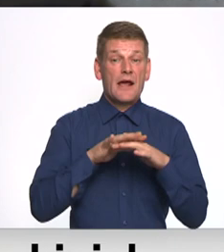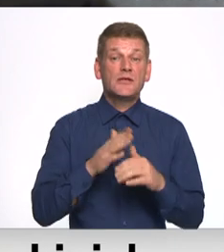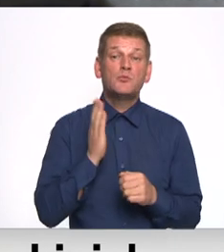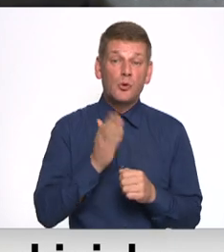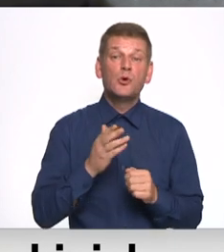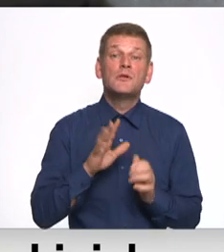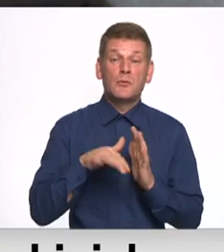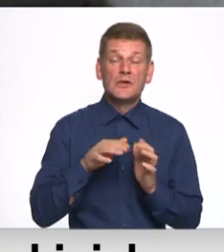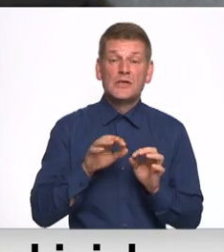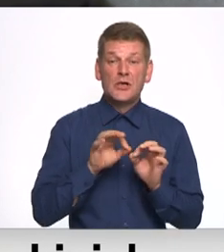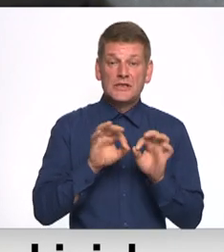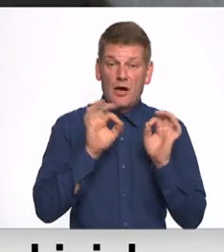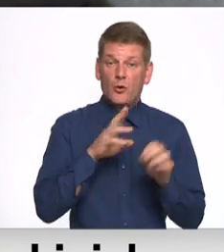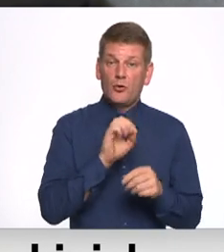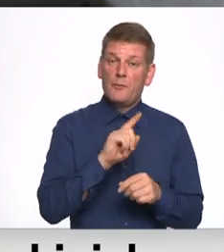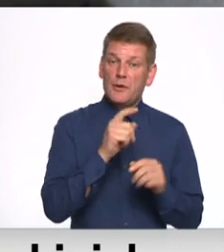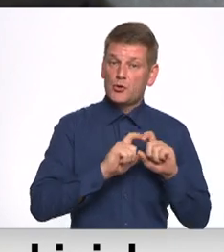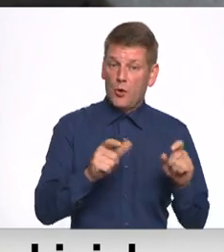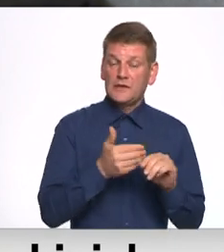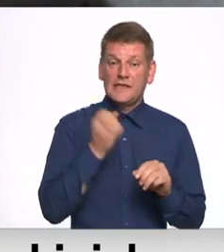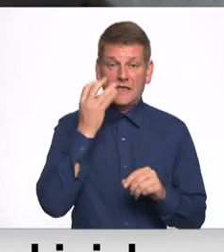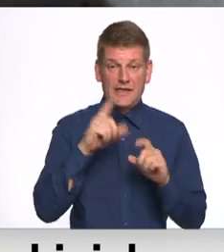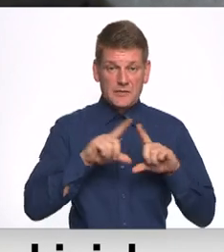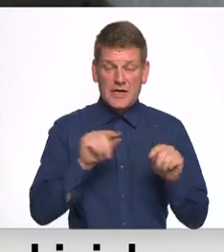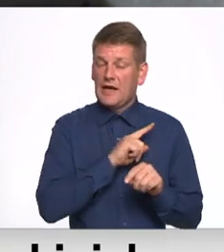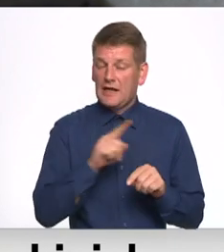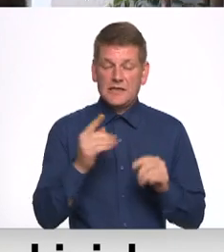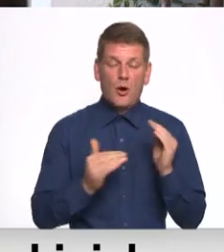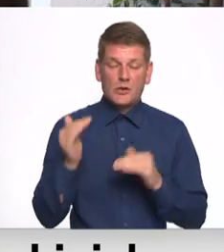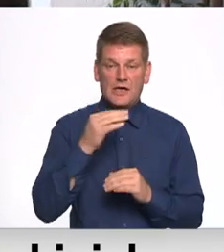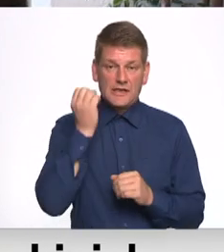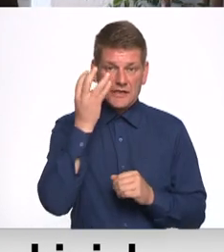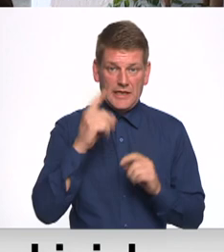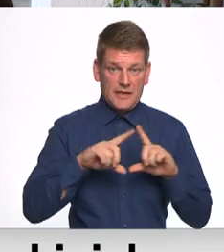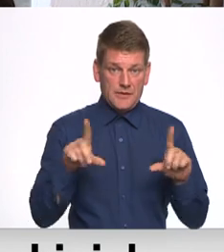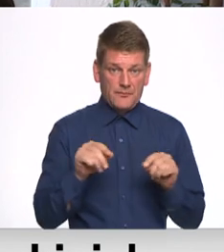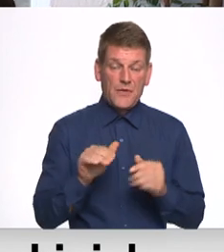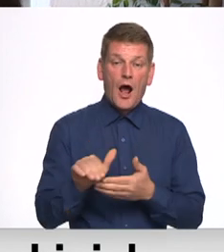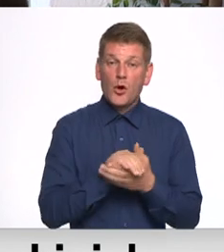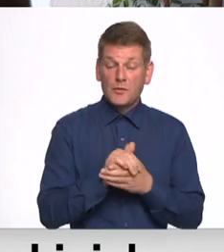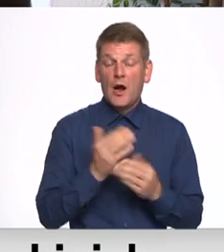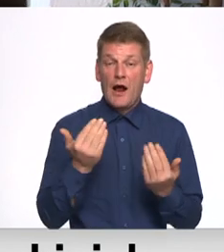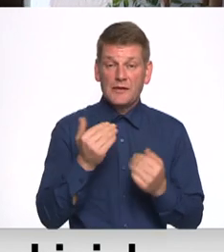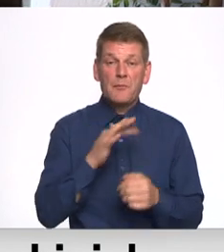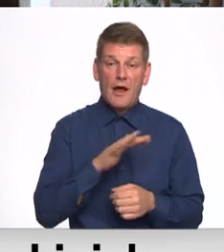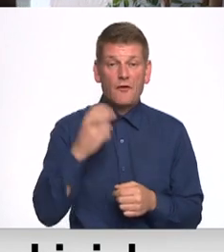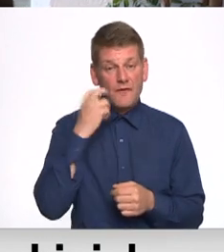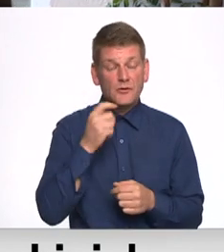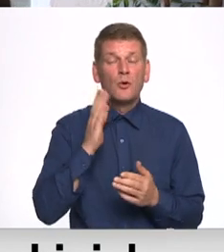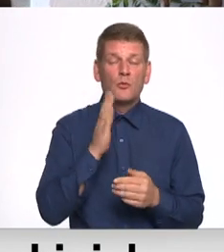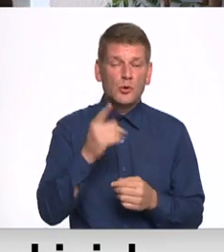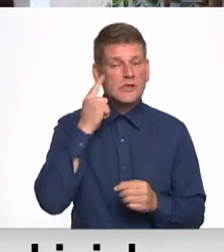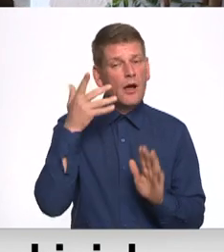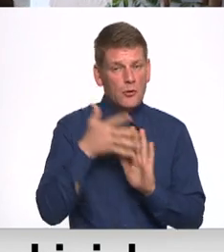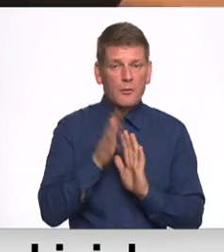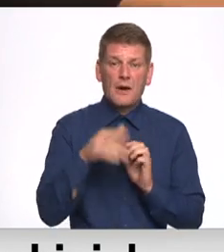no pirmskolas izglītības iestādēm līdz augstākās izglītības iestādēm. Arotbiedrība aicina bērnu vecākus būt